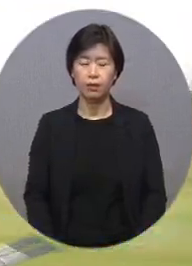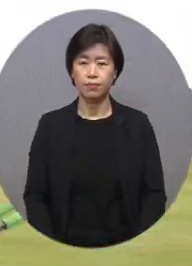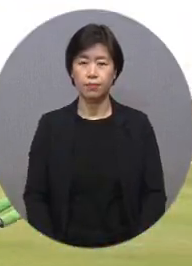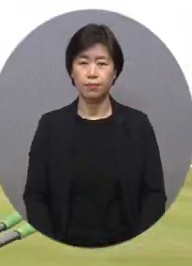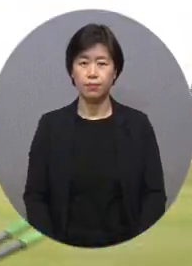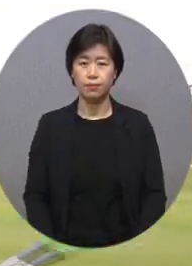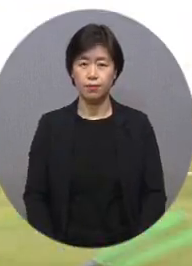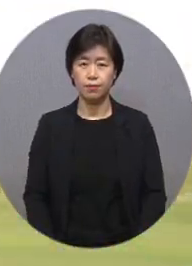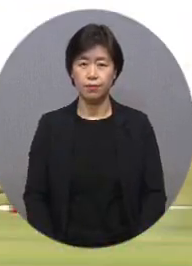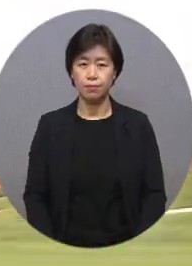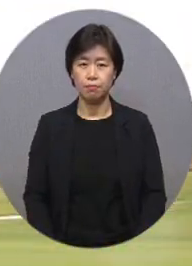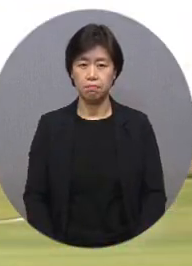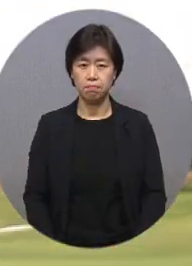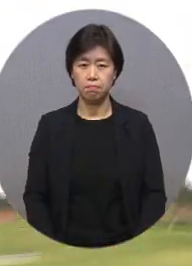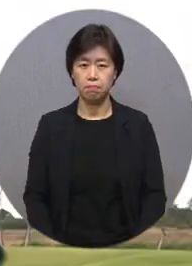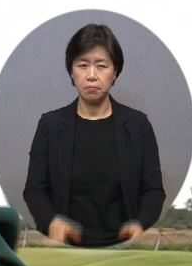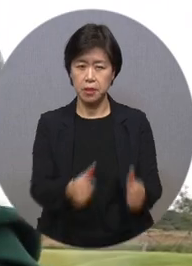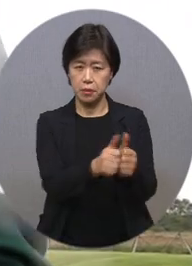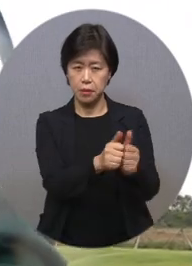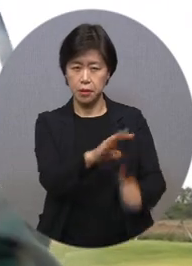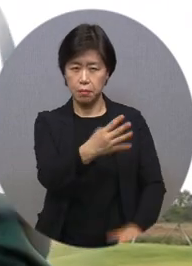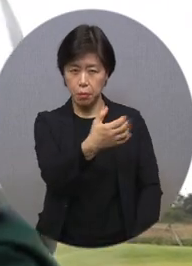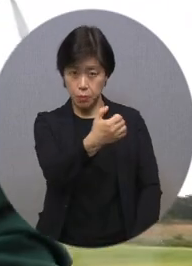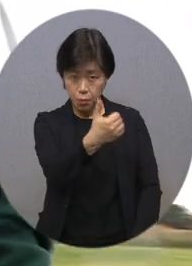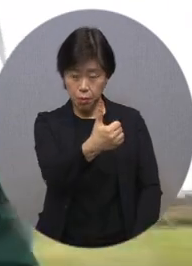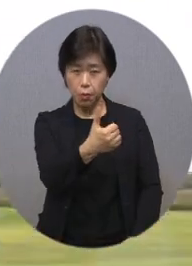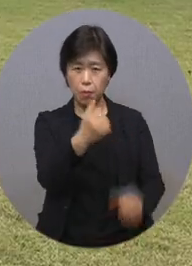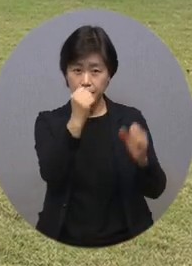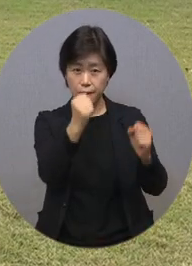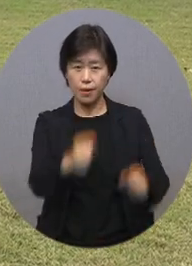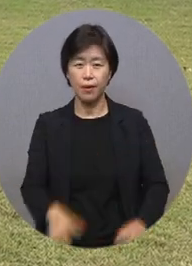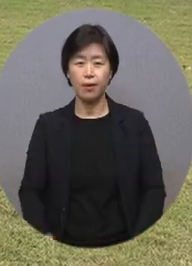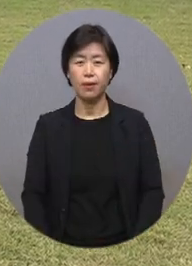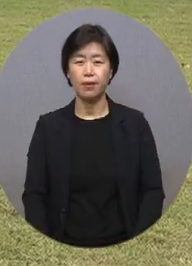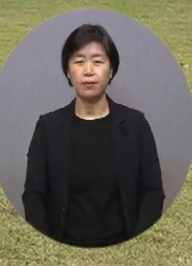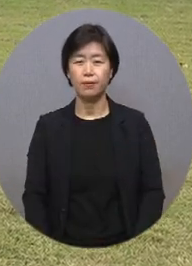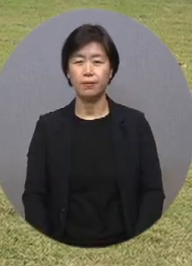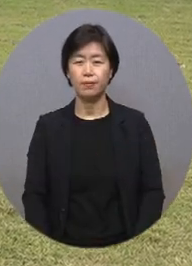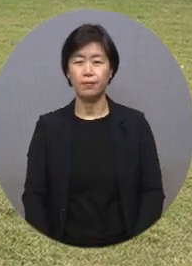455번 파이팅 오렌지를 좋아해. 455번